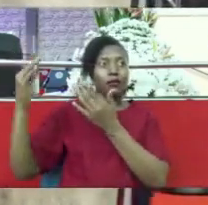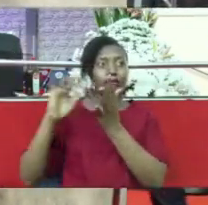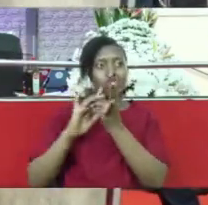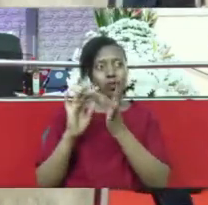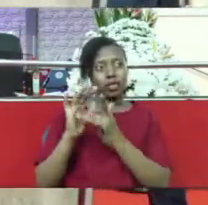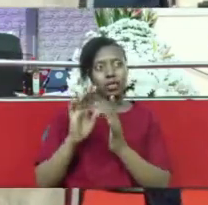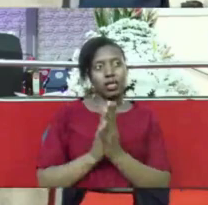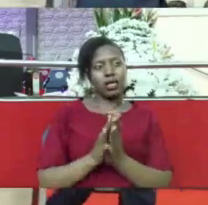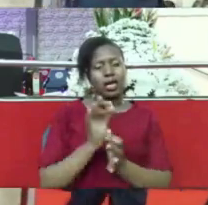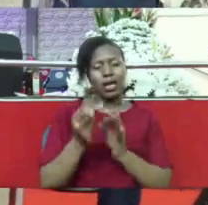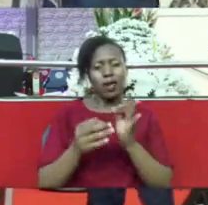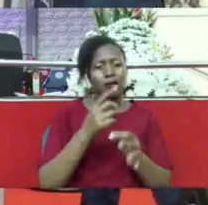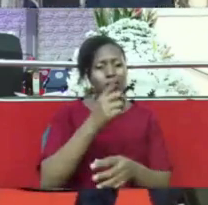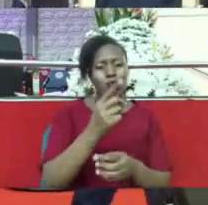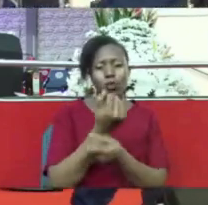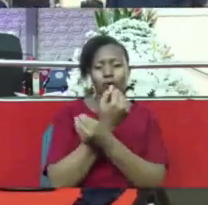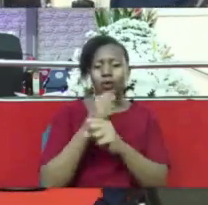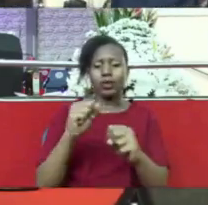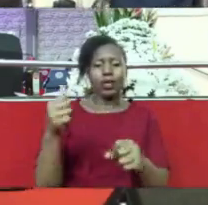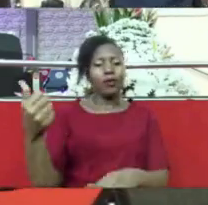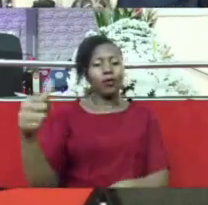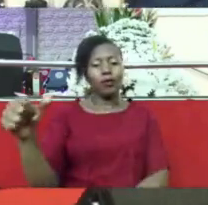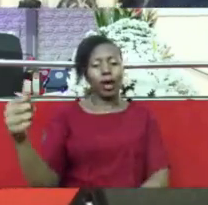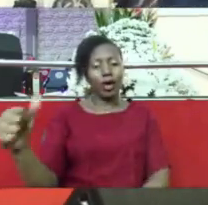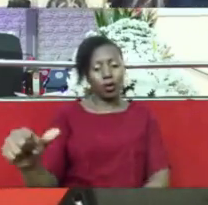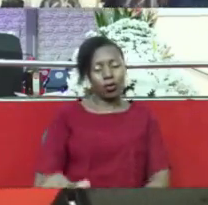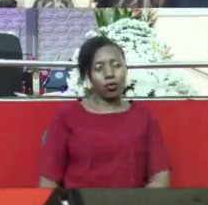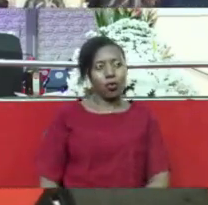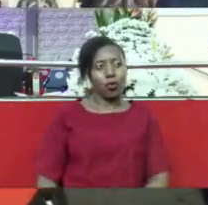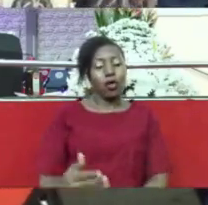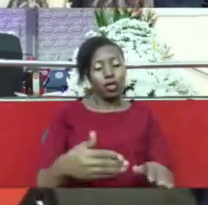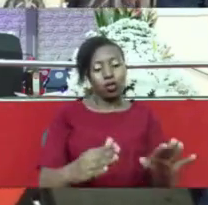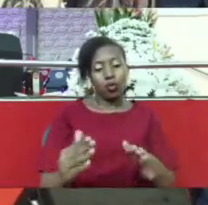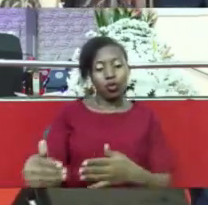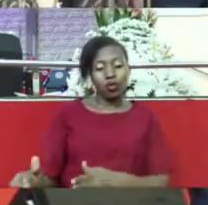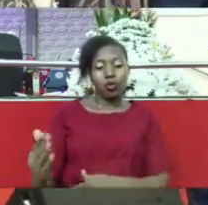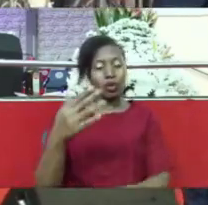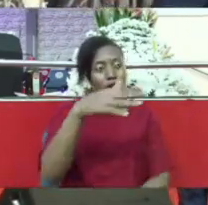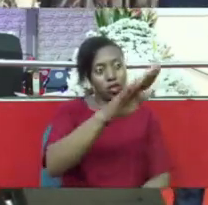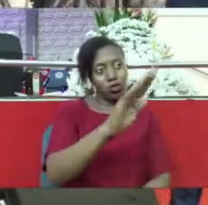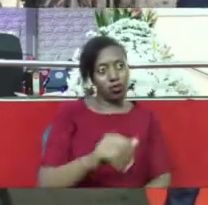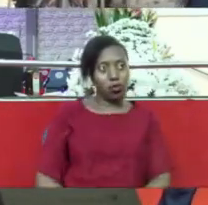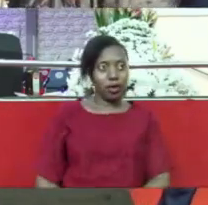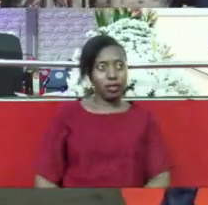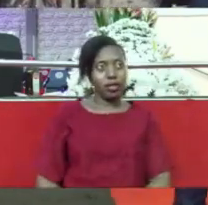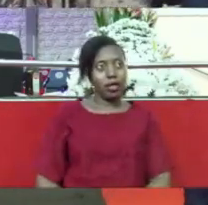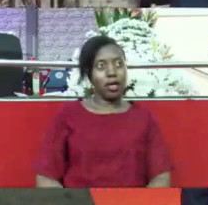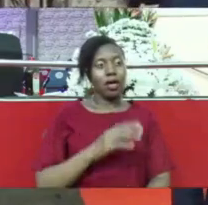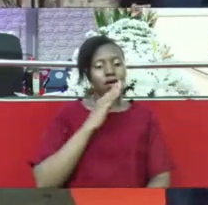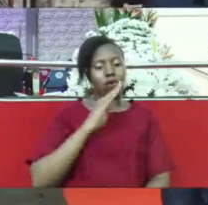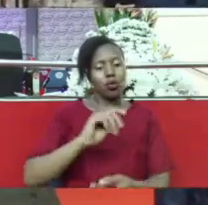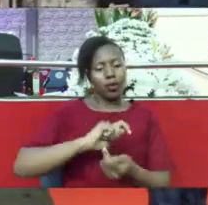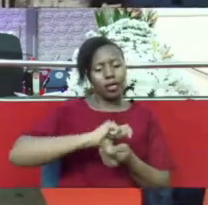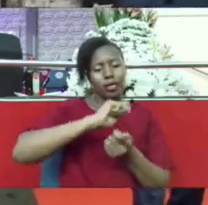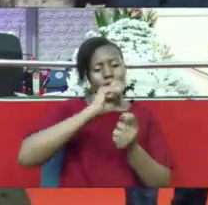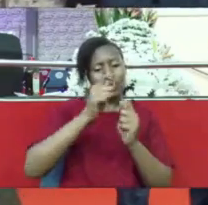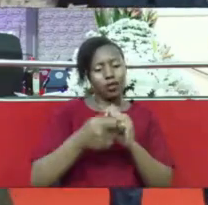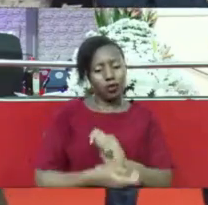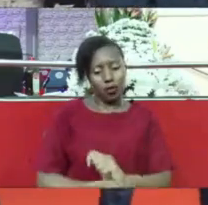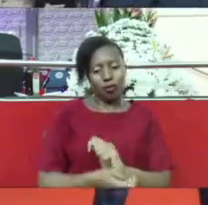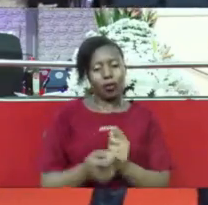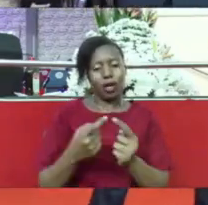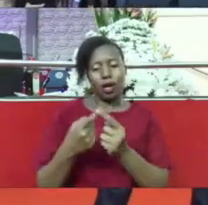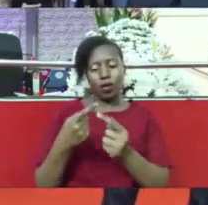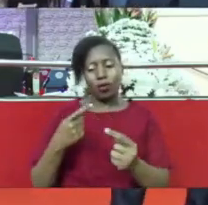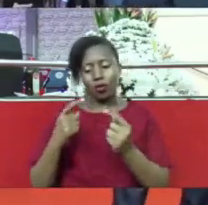Kama haujaweza kuokoka. This is the opportunity for you. Hii ni nafasi kwa ajili yako. To be transformed from a sinner to a